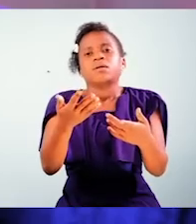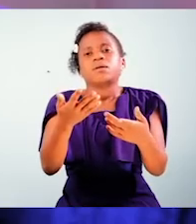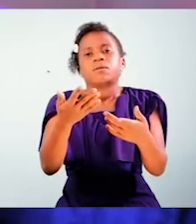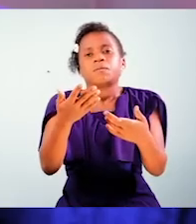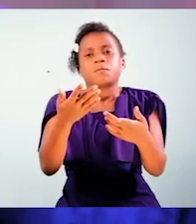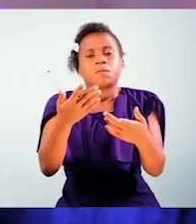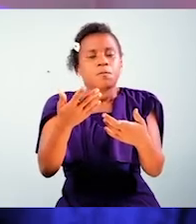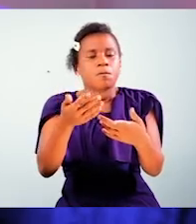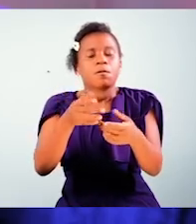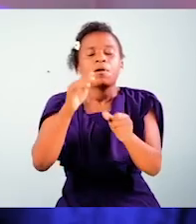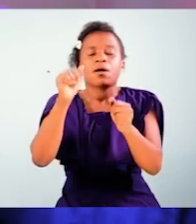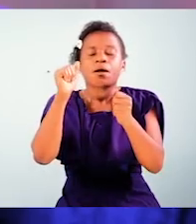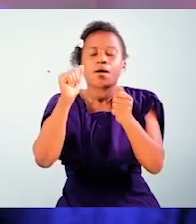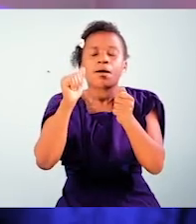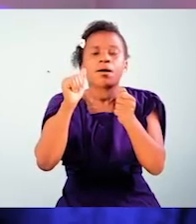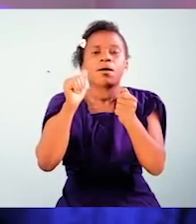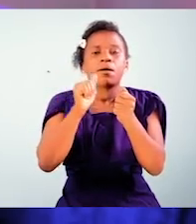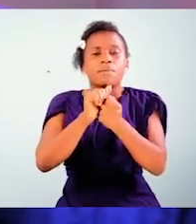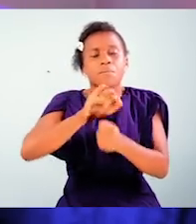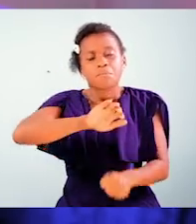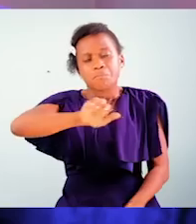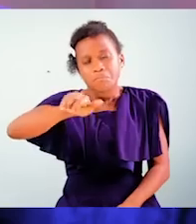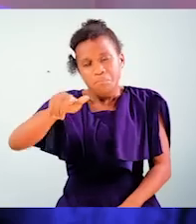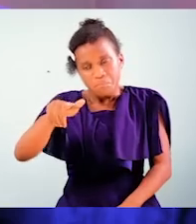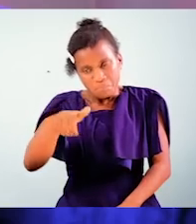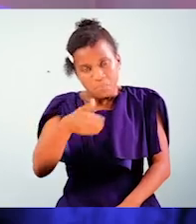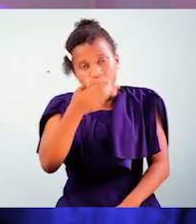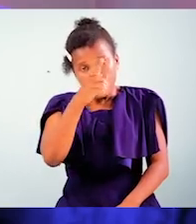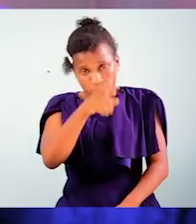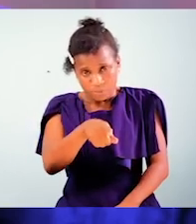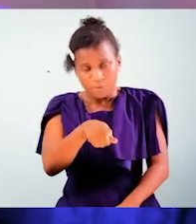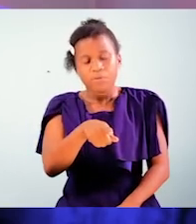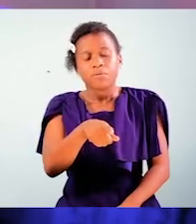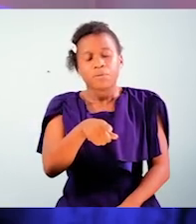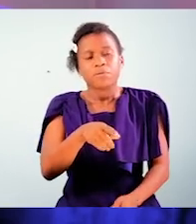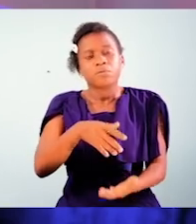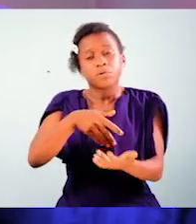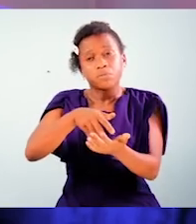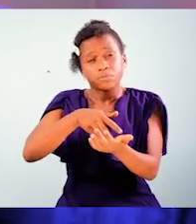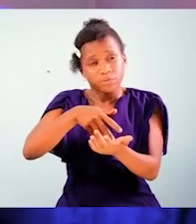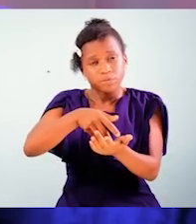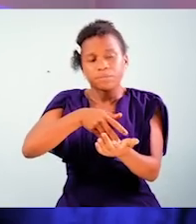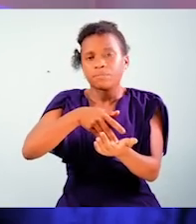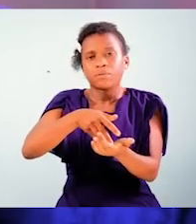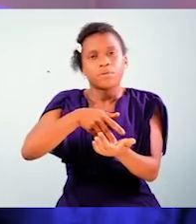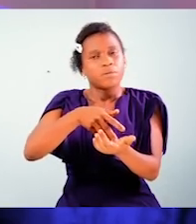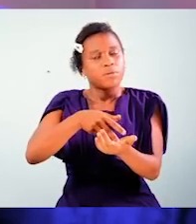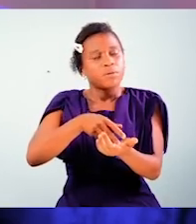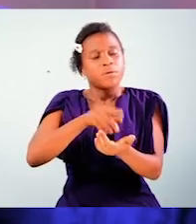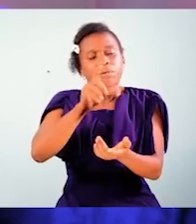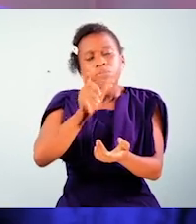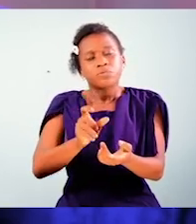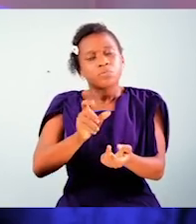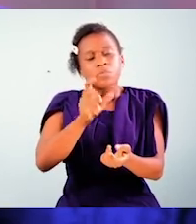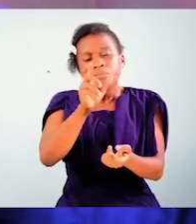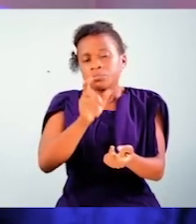kwanza ni wizi, maana kuna vitu vitatu vikubwa: kuna wizi, kuna uzembe. Ndio. Mwingine anajaiba lakini ni